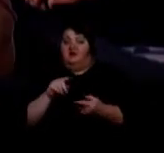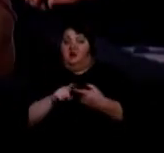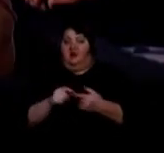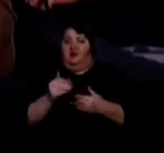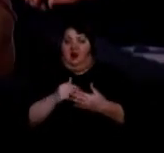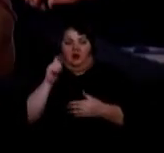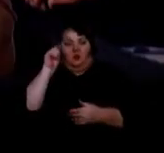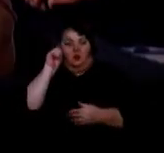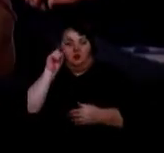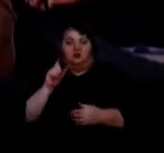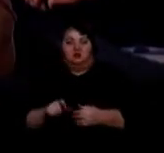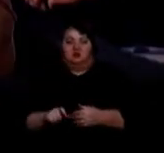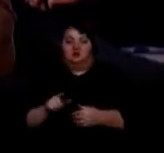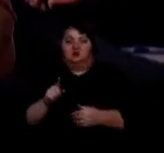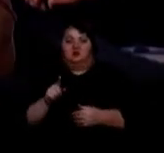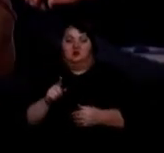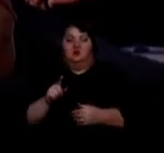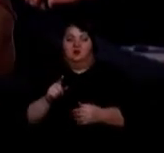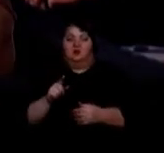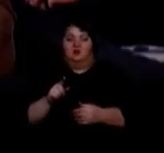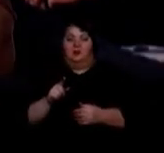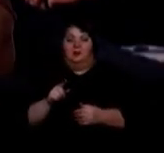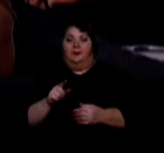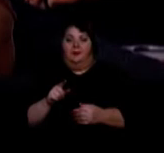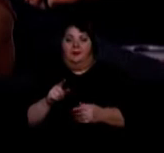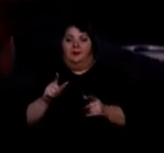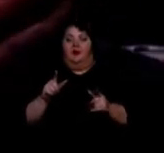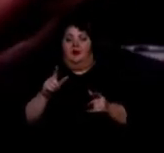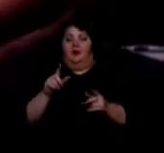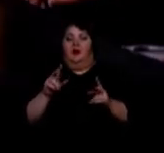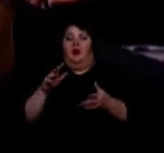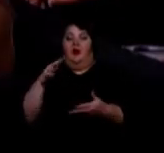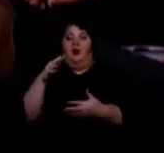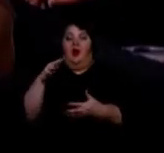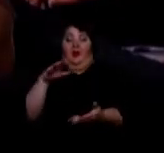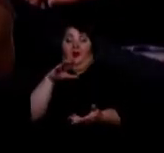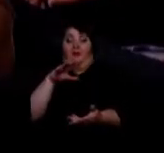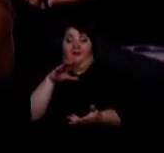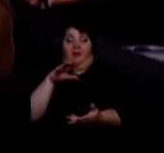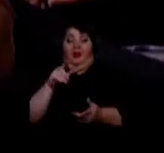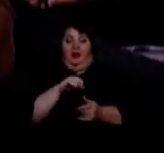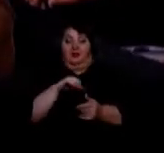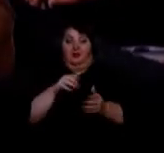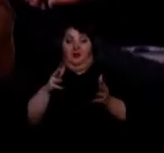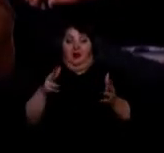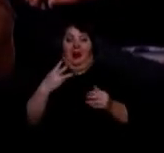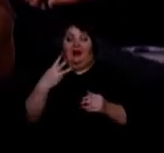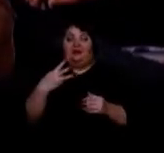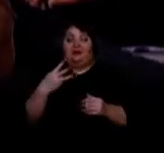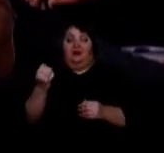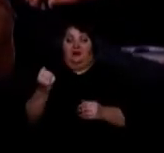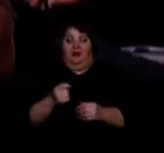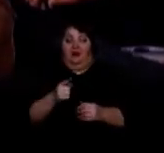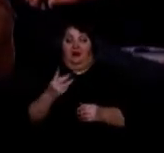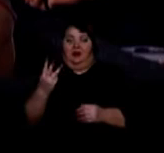забыли сказать про символичное значение наибольшее, лялька? Символичное значение. Это ребенок, здесь у нас 30 недель.